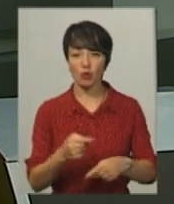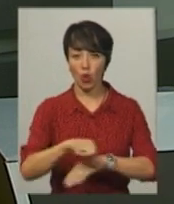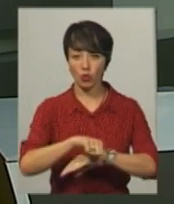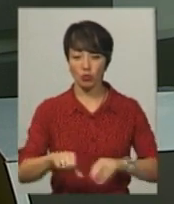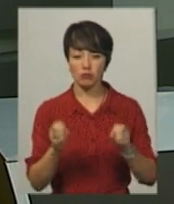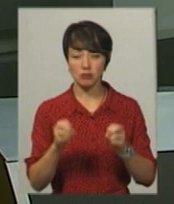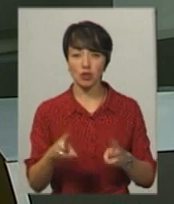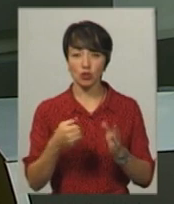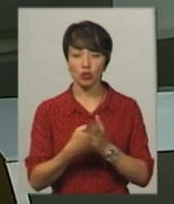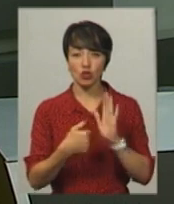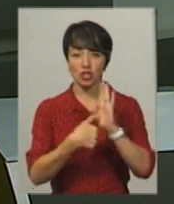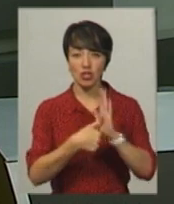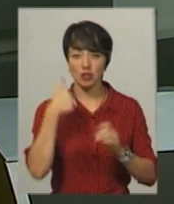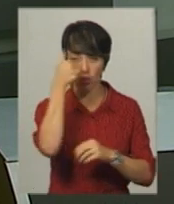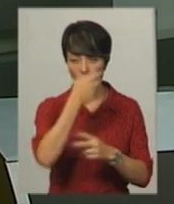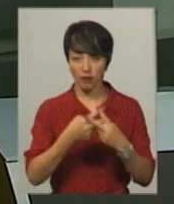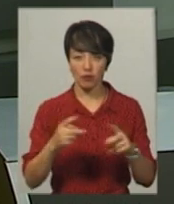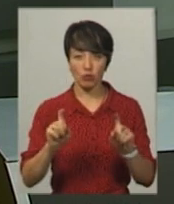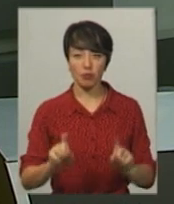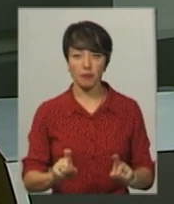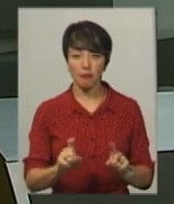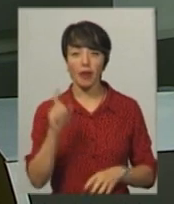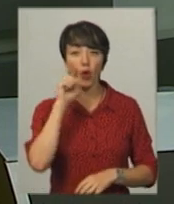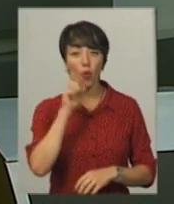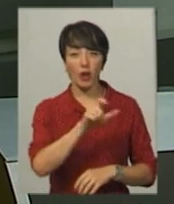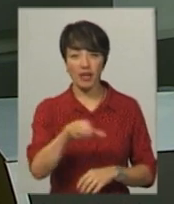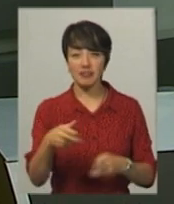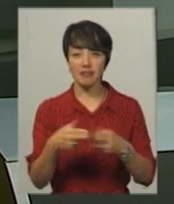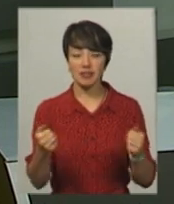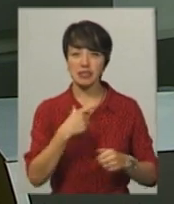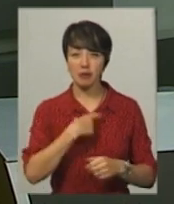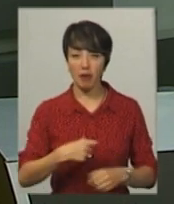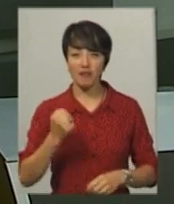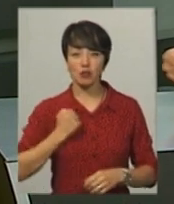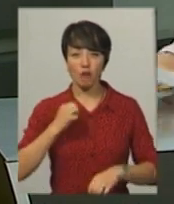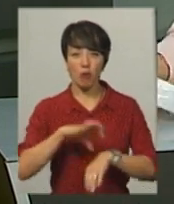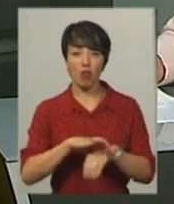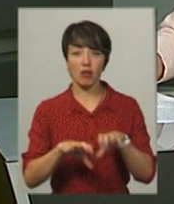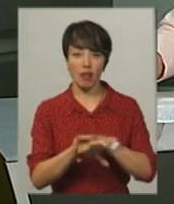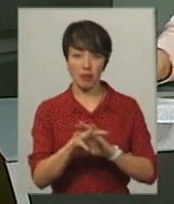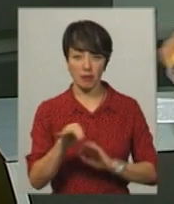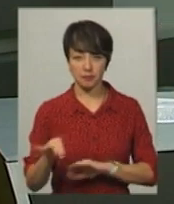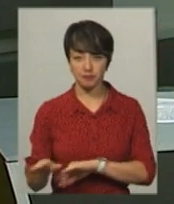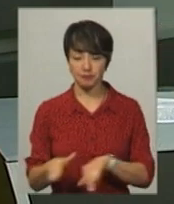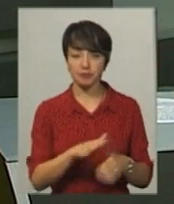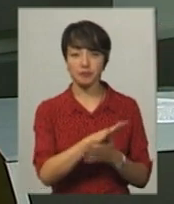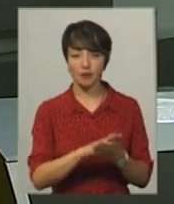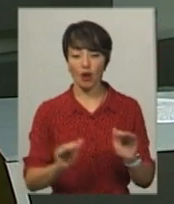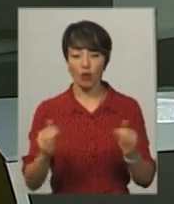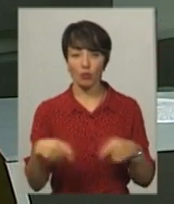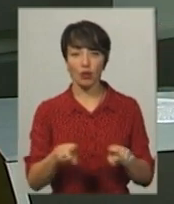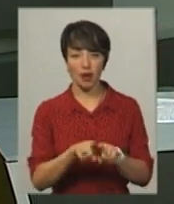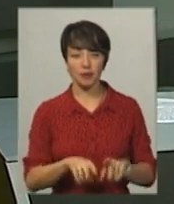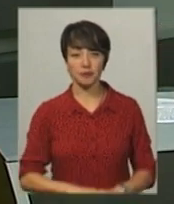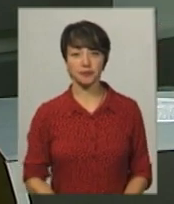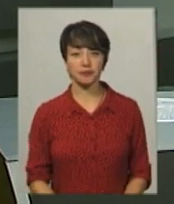Їм загрожує до 6 років позбавлення волі. Українці визнали себе військовополоненими. Далі коротко про таке.